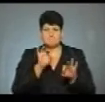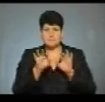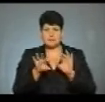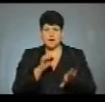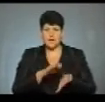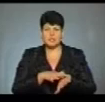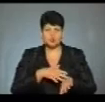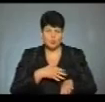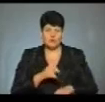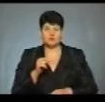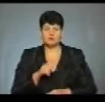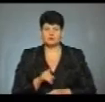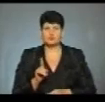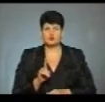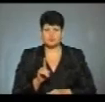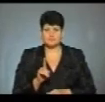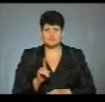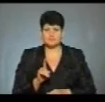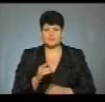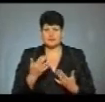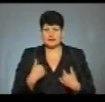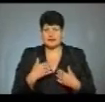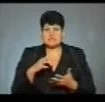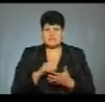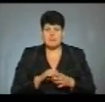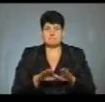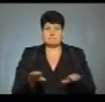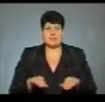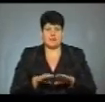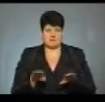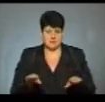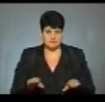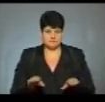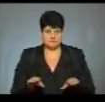довго, тому що, оскільки я займаюся плаванням, в мене